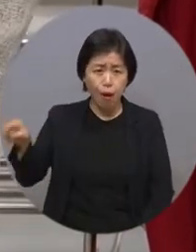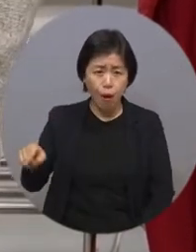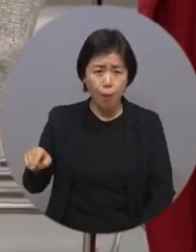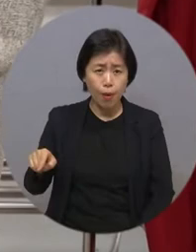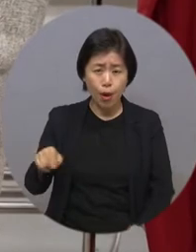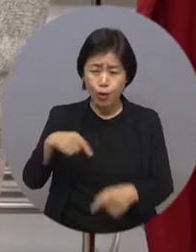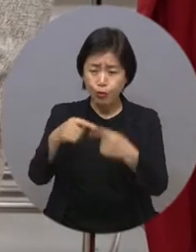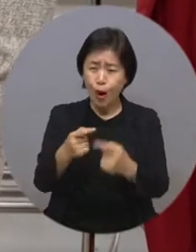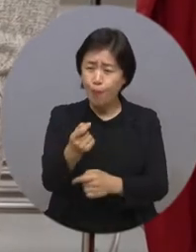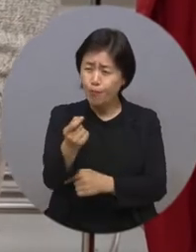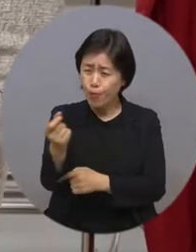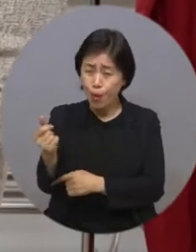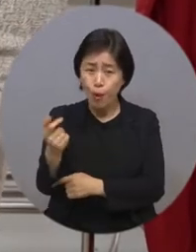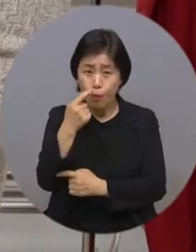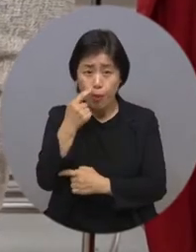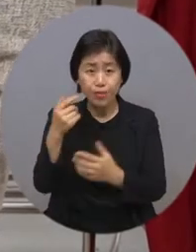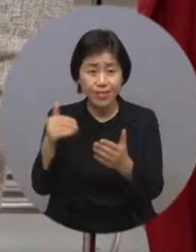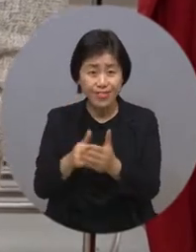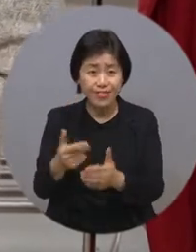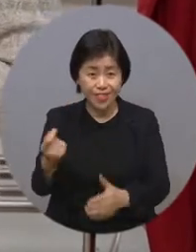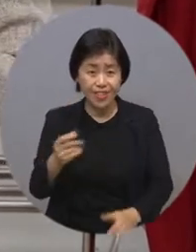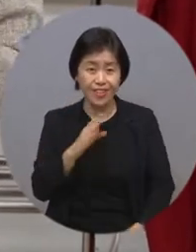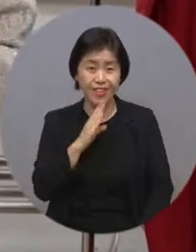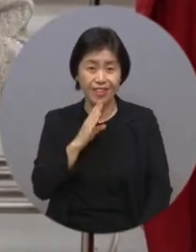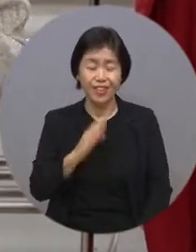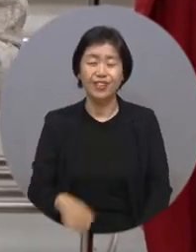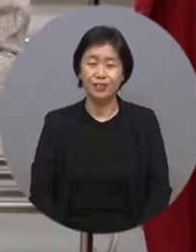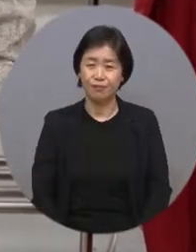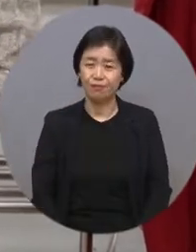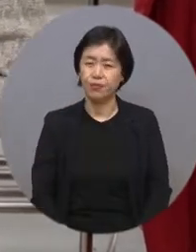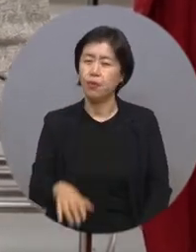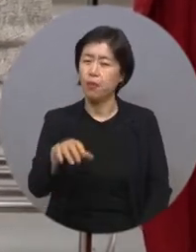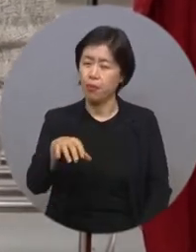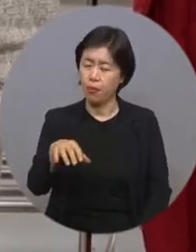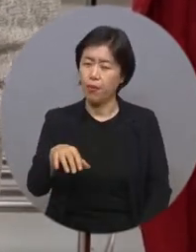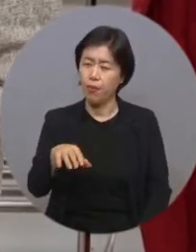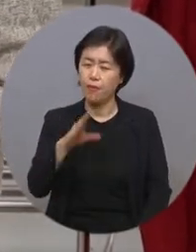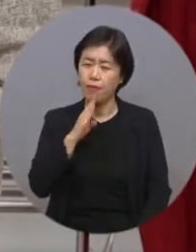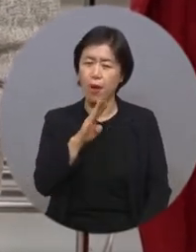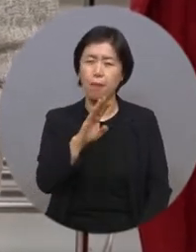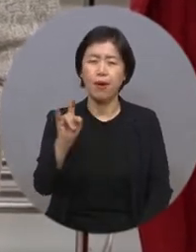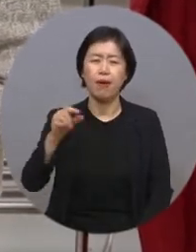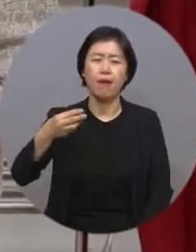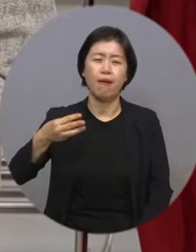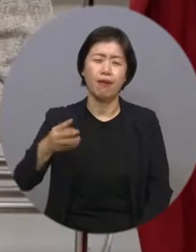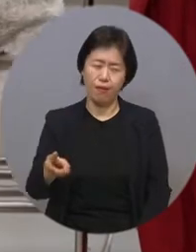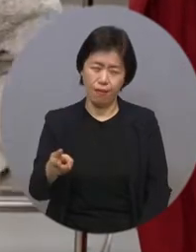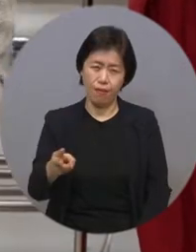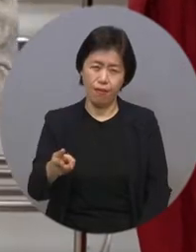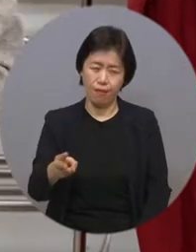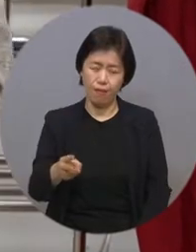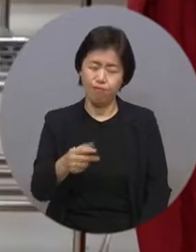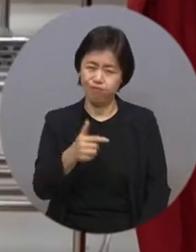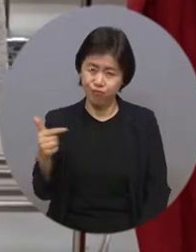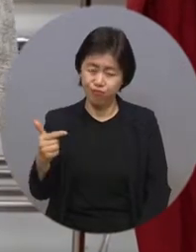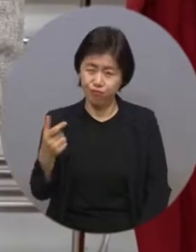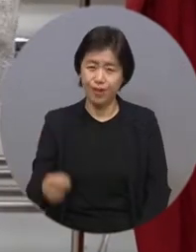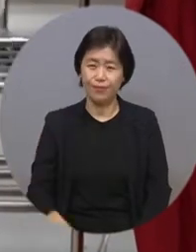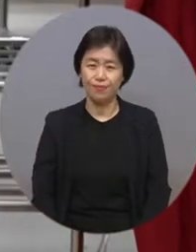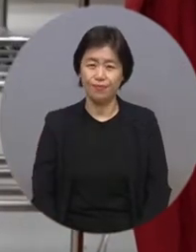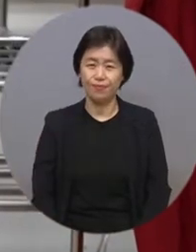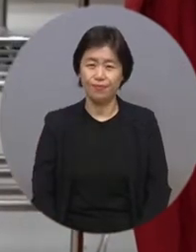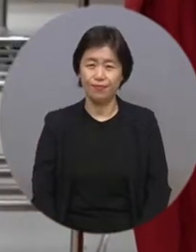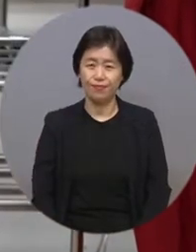수화를 조금씩 네, 맞습니다. 하시는 게 여기서 진짜 배려심이 많이 느껴지는 것 같아요. 그럼 그 배려심을 저한테도 좀